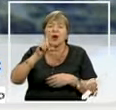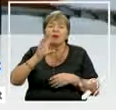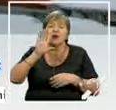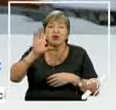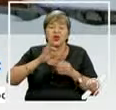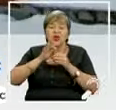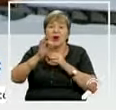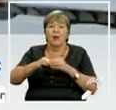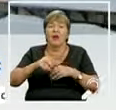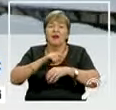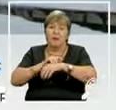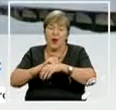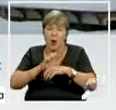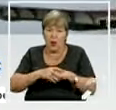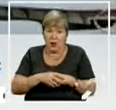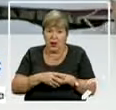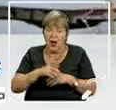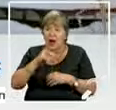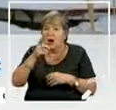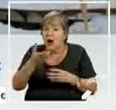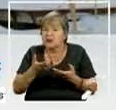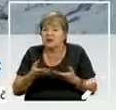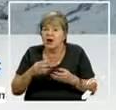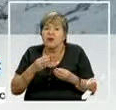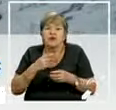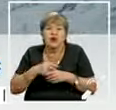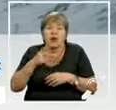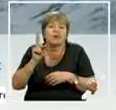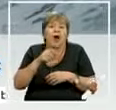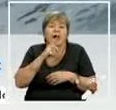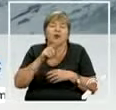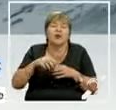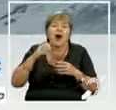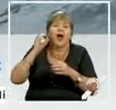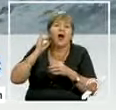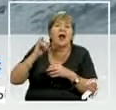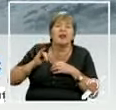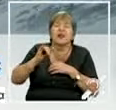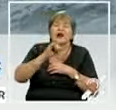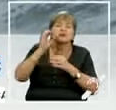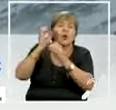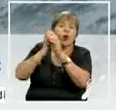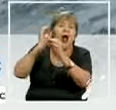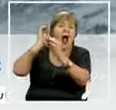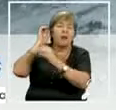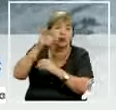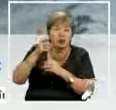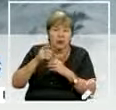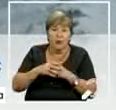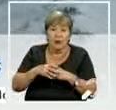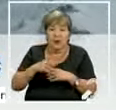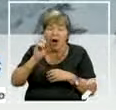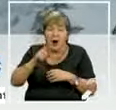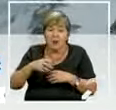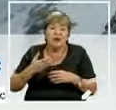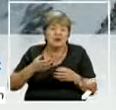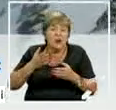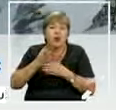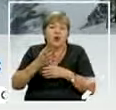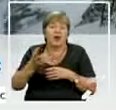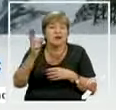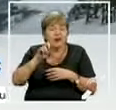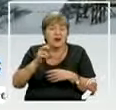kilometri la oră, ceea ce practic a dus la oprirea transportului pe cablu. Autoritățile așteaptă un moment prielnic pentru a reporni instalațiile. În caz